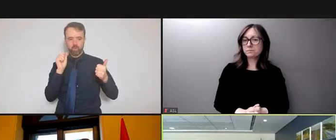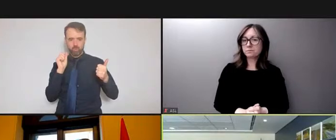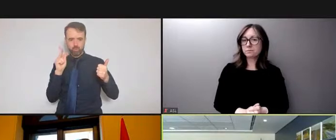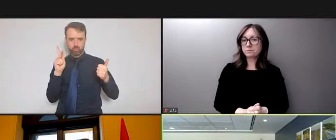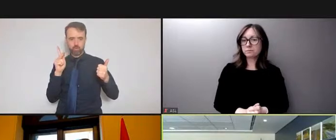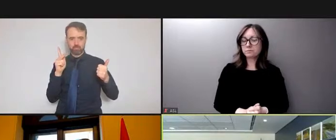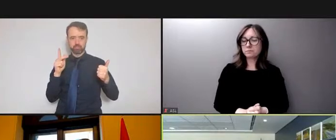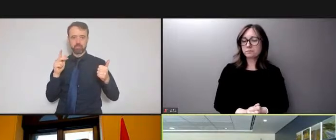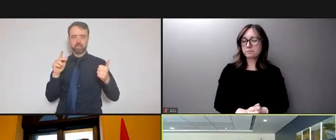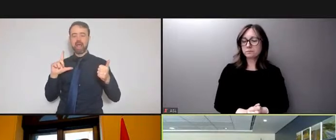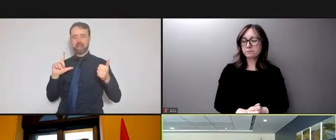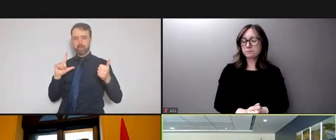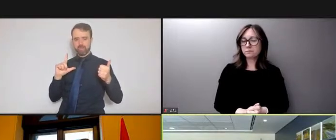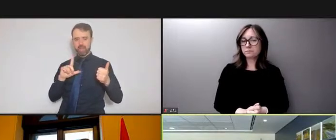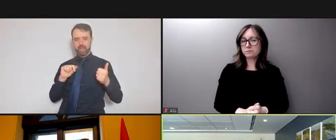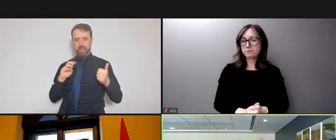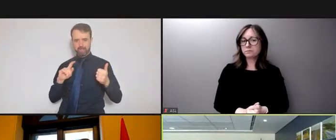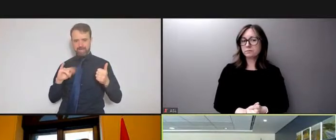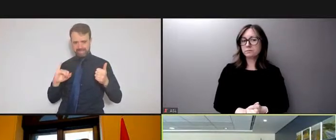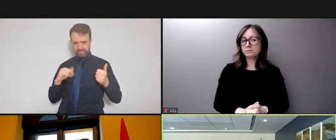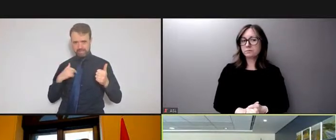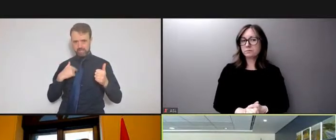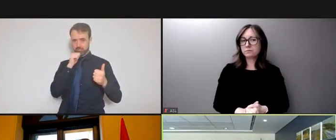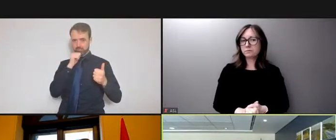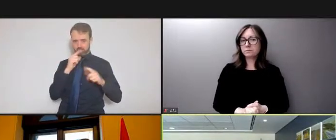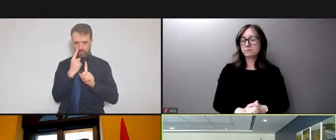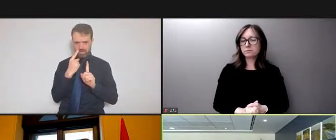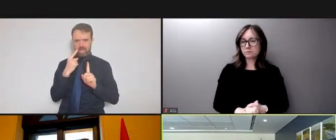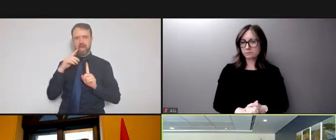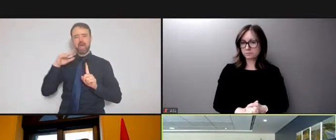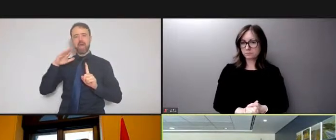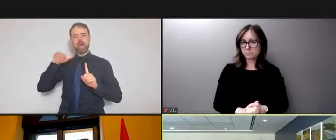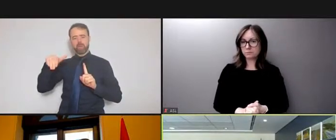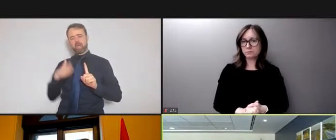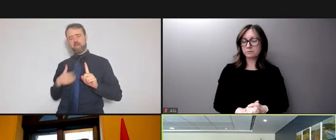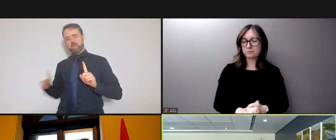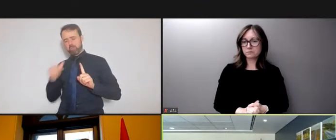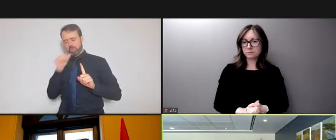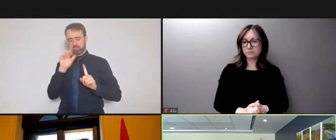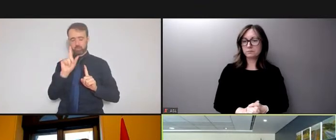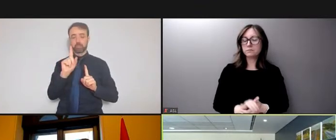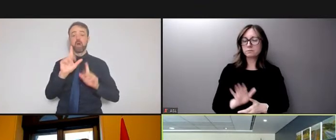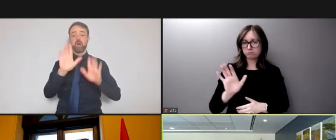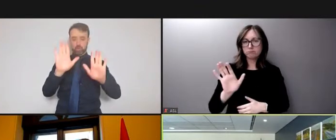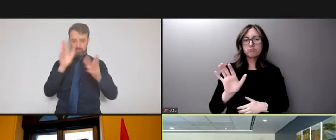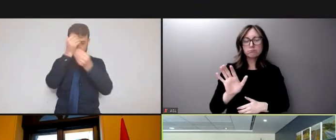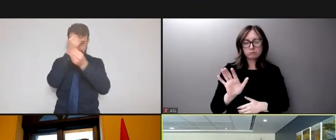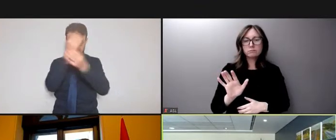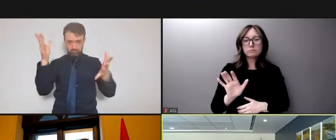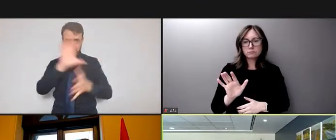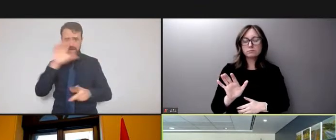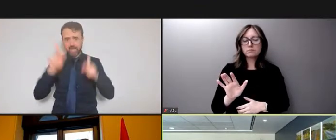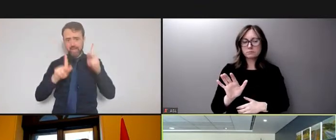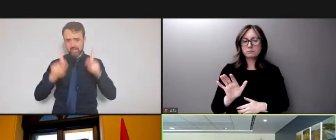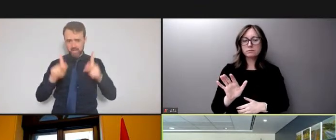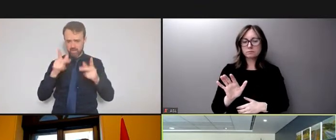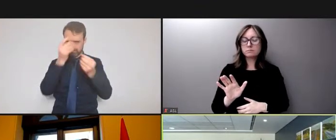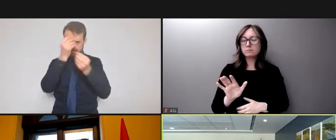je vais passer la parole à Mark Holland. Mais je peux vous assurer, Christian, je peux assurer aux Canadiens qu'on ne veut pas